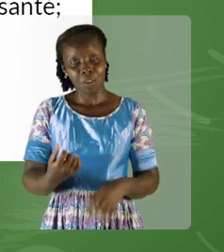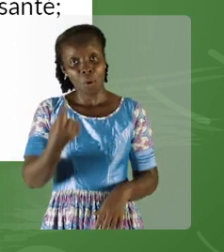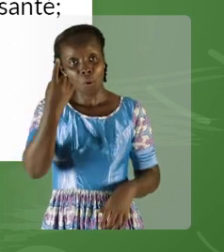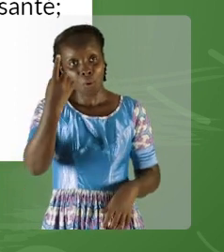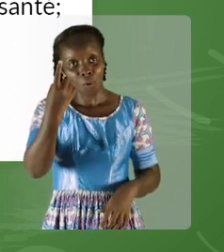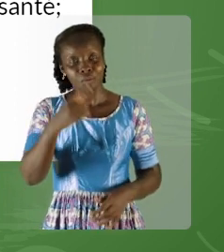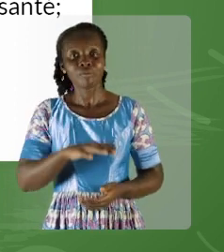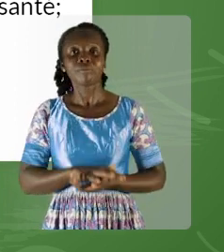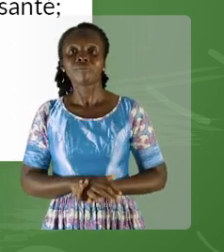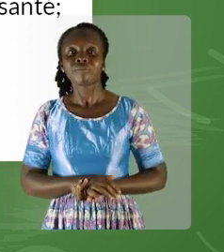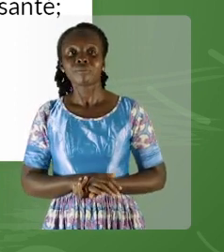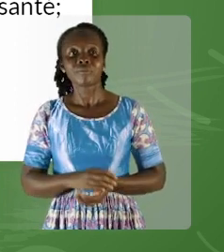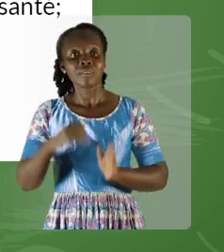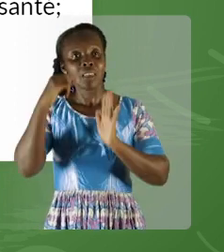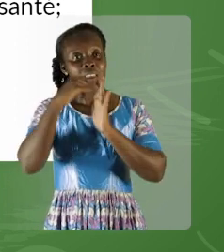Petit 1.